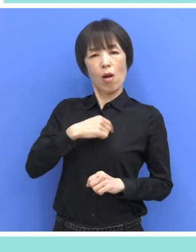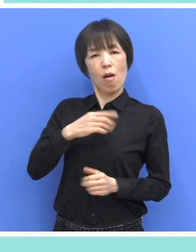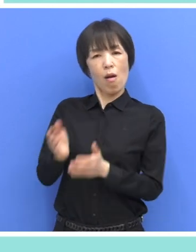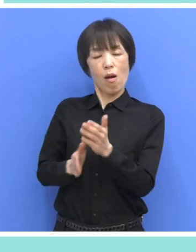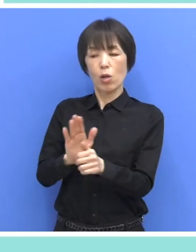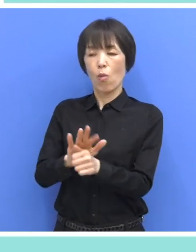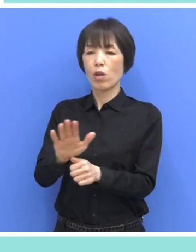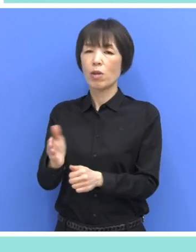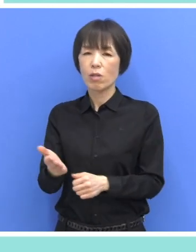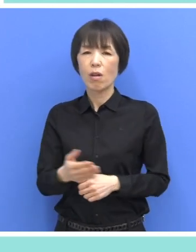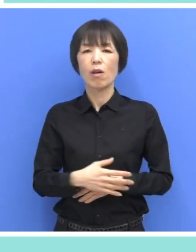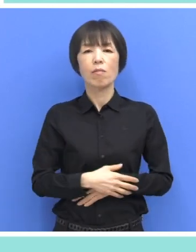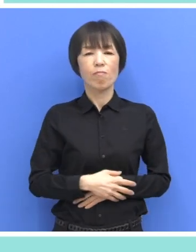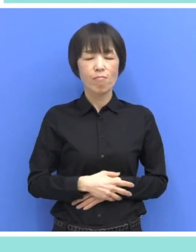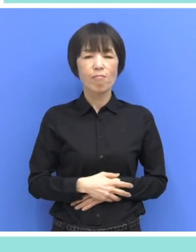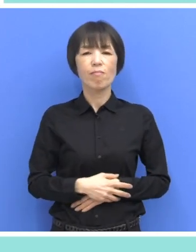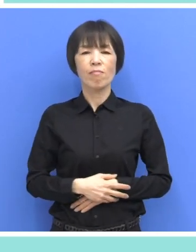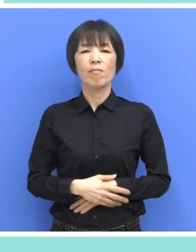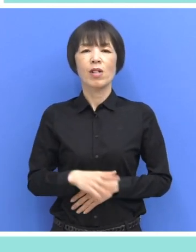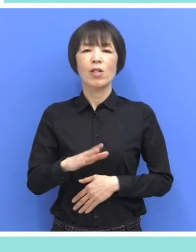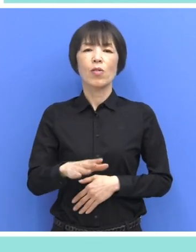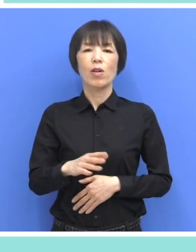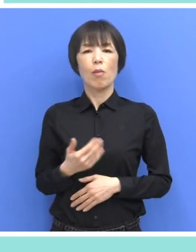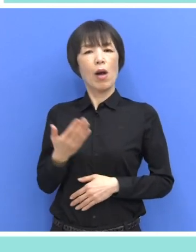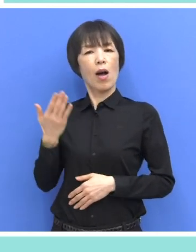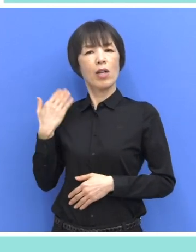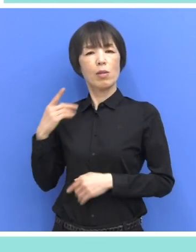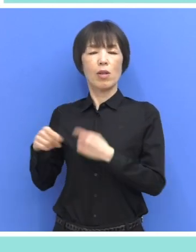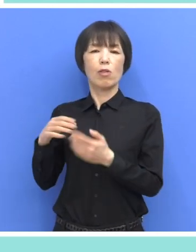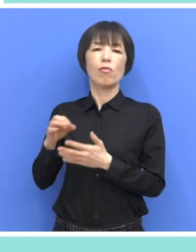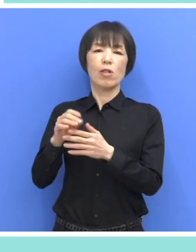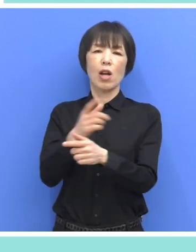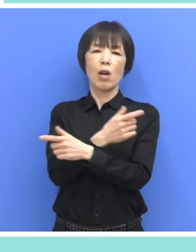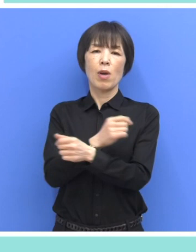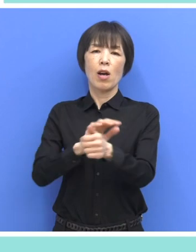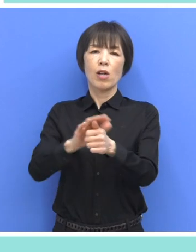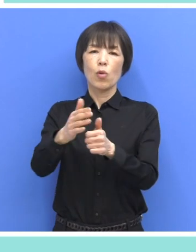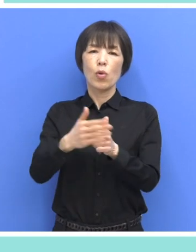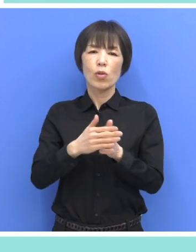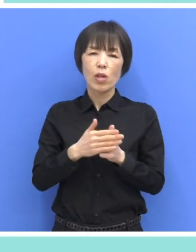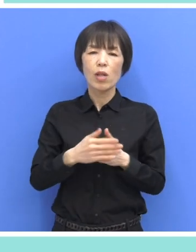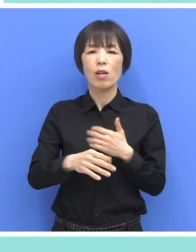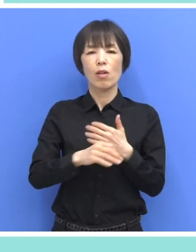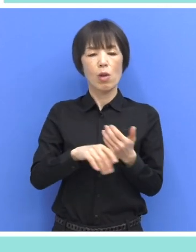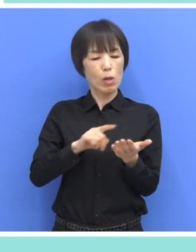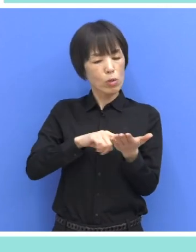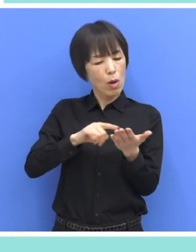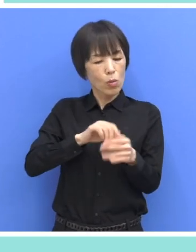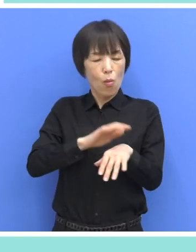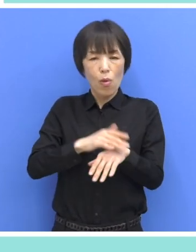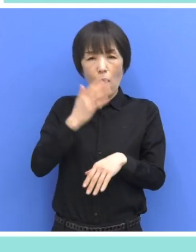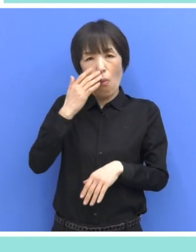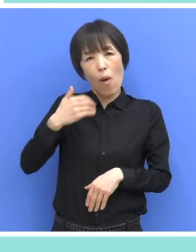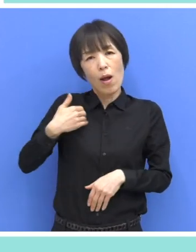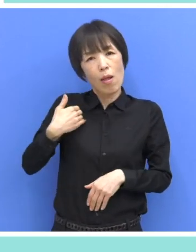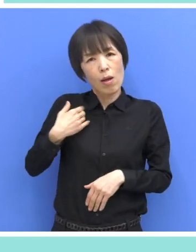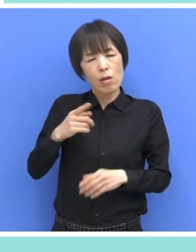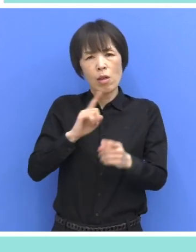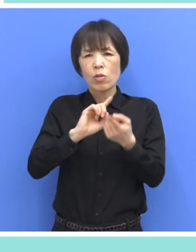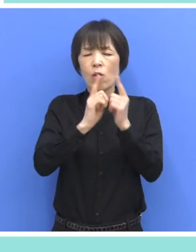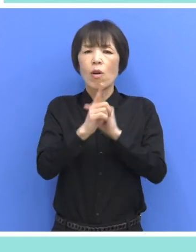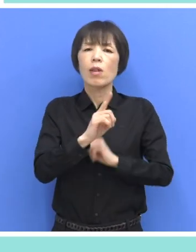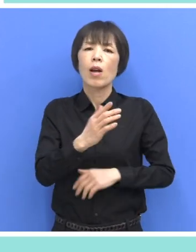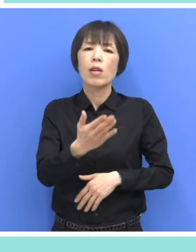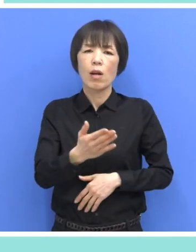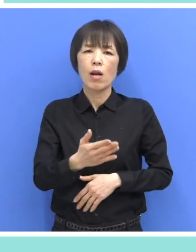はあるんでしょうか？ はい、まさにそれが冒頭に言った共助の中でスマホの使い方がわからない、デジタル化って何だろ